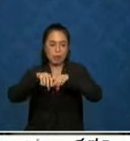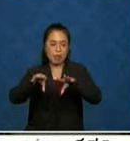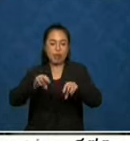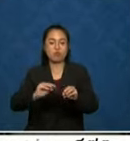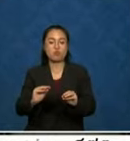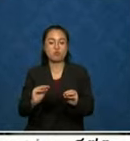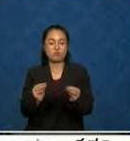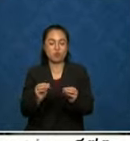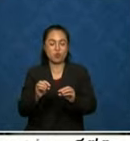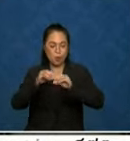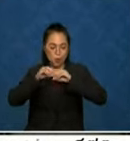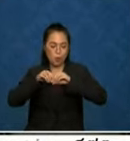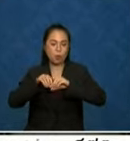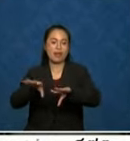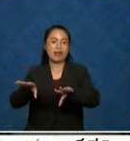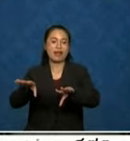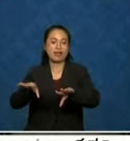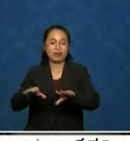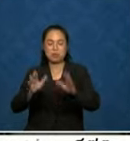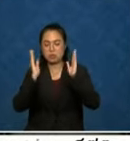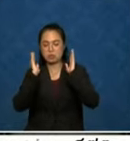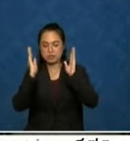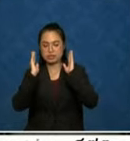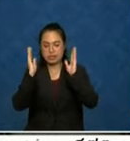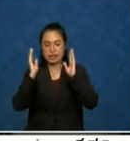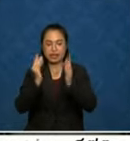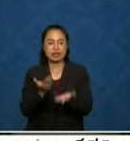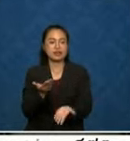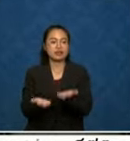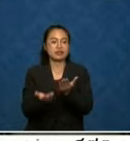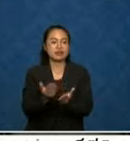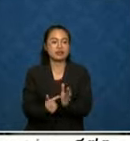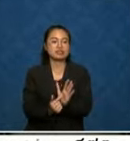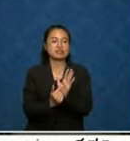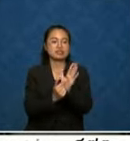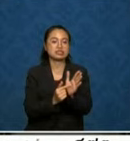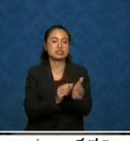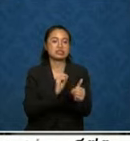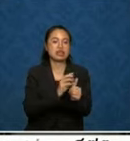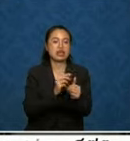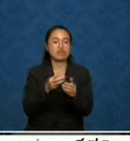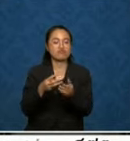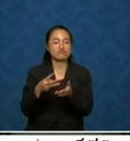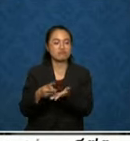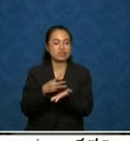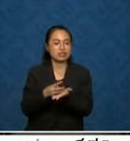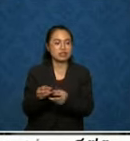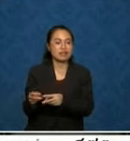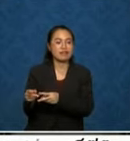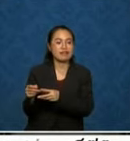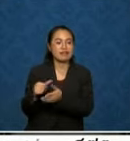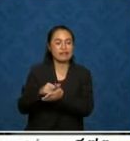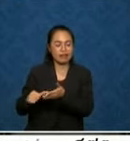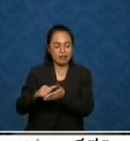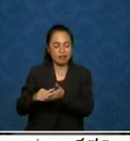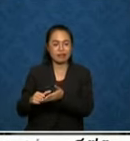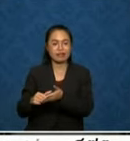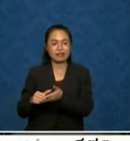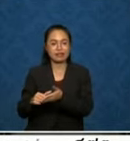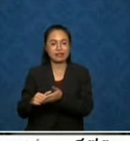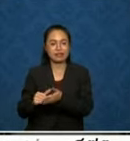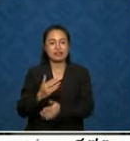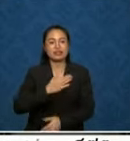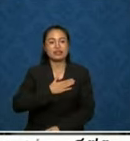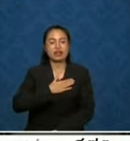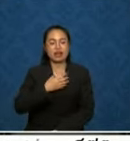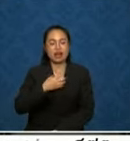อถือรวมถึงการเสนอแนะในเรื่องของแนวทางการแก้ไขจากการแก้ไขปัญหาที่ยังไม่รัดกุมพอดิฉันอยาก